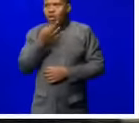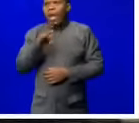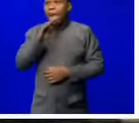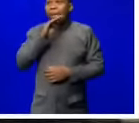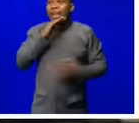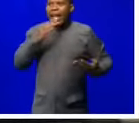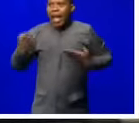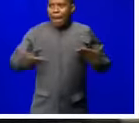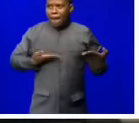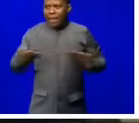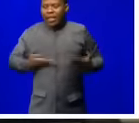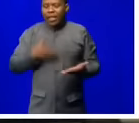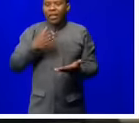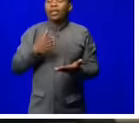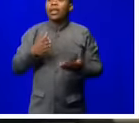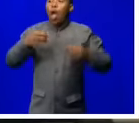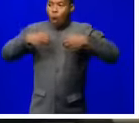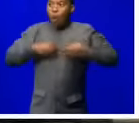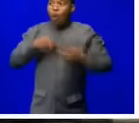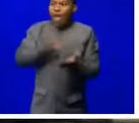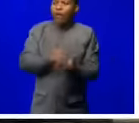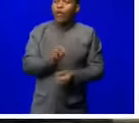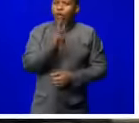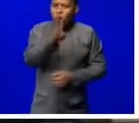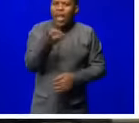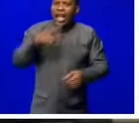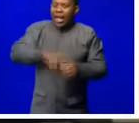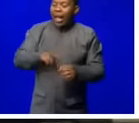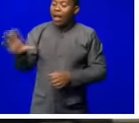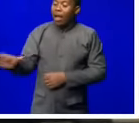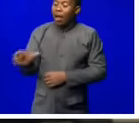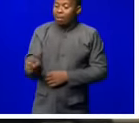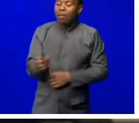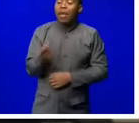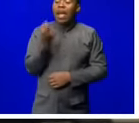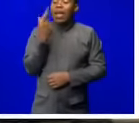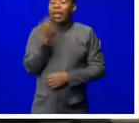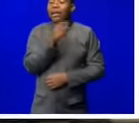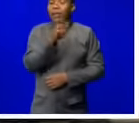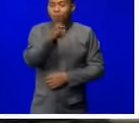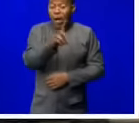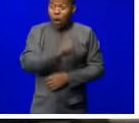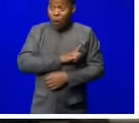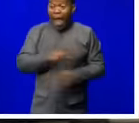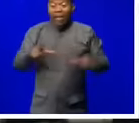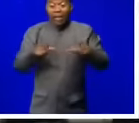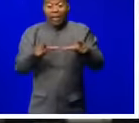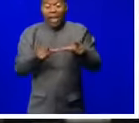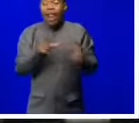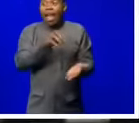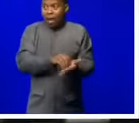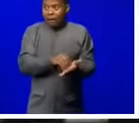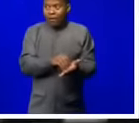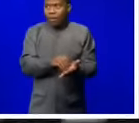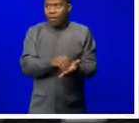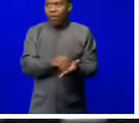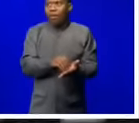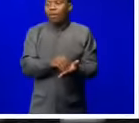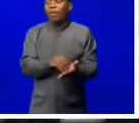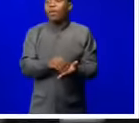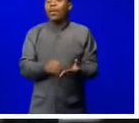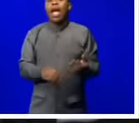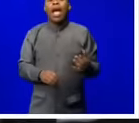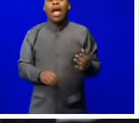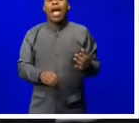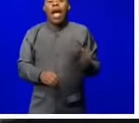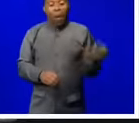bakhone kuqashwa bantu basebenze bakhone kubeka singu tafuleni kube mcoka kakhulu lokho kithi Pholile Dlamini kanye